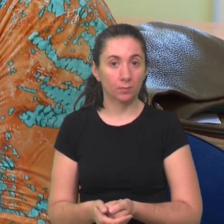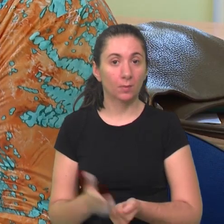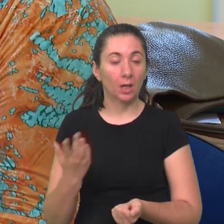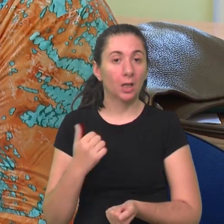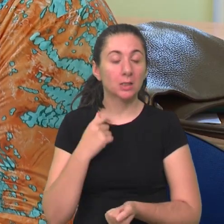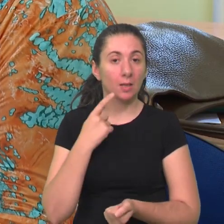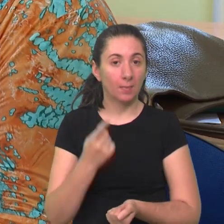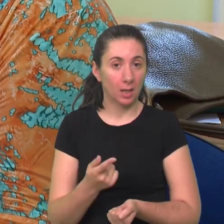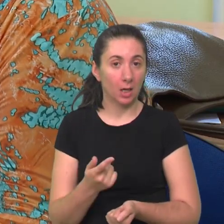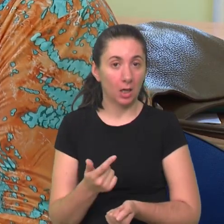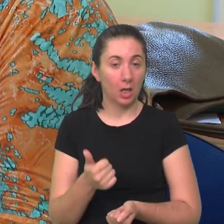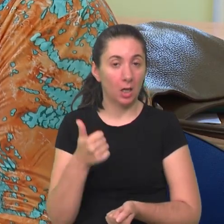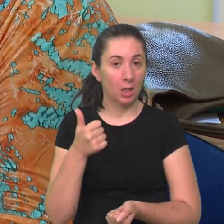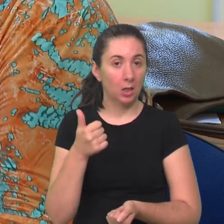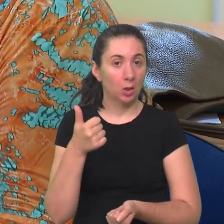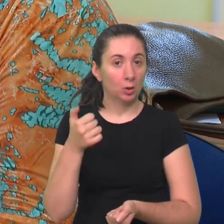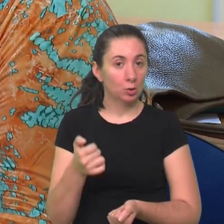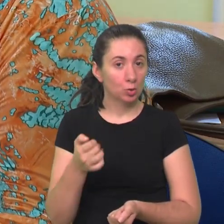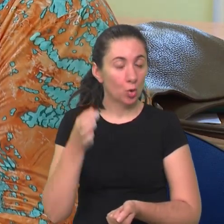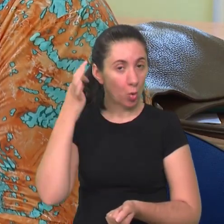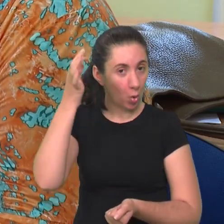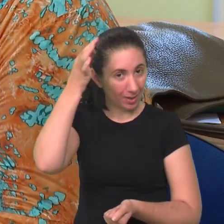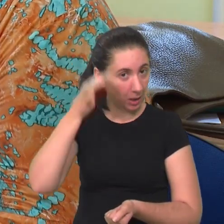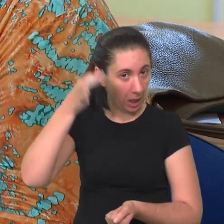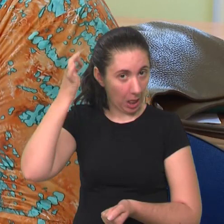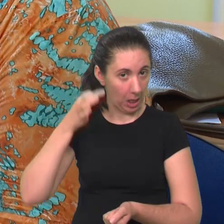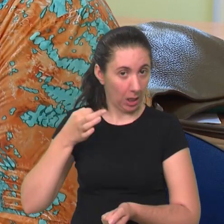Kad sam rekla da je 100 lasi dnevno